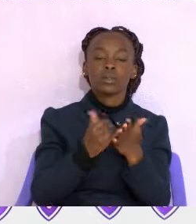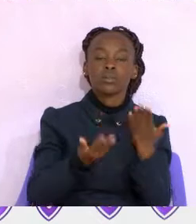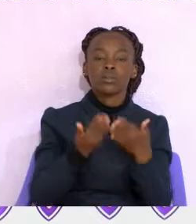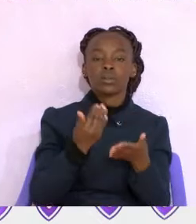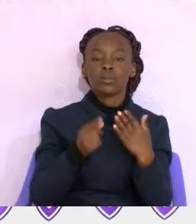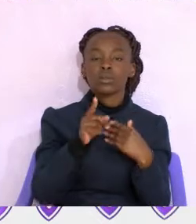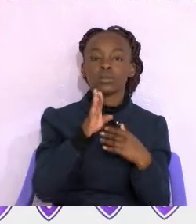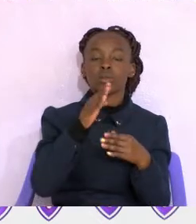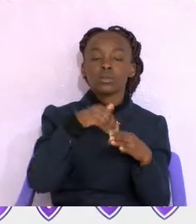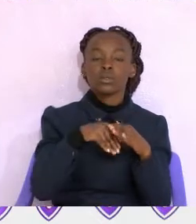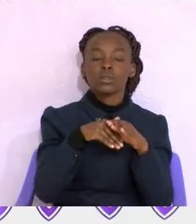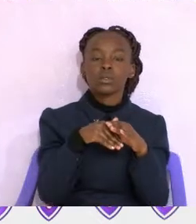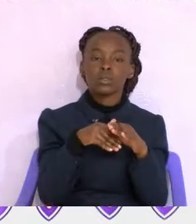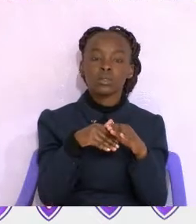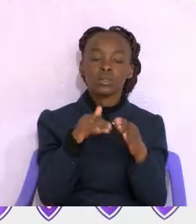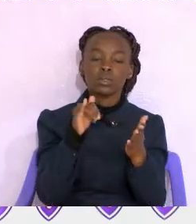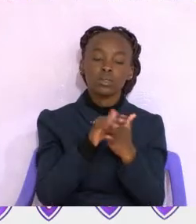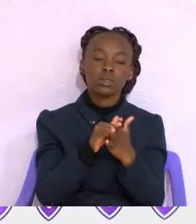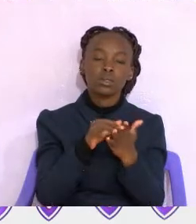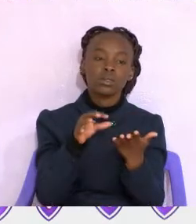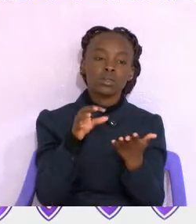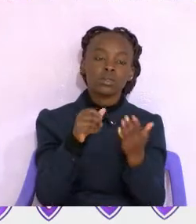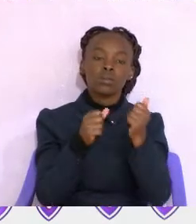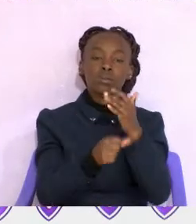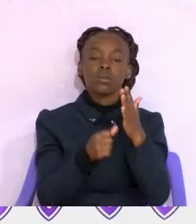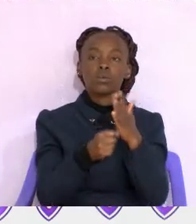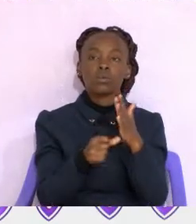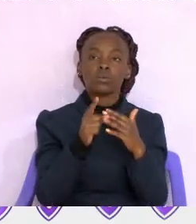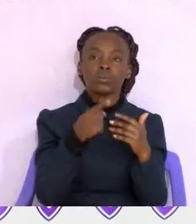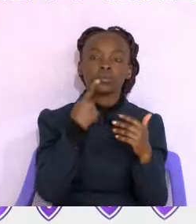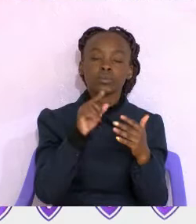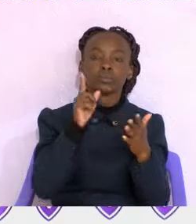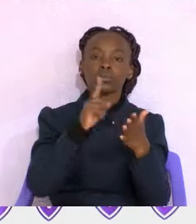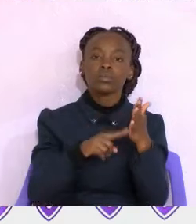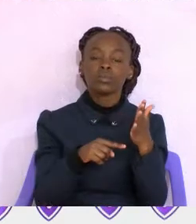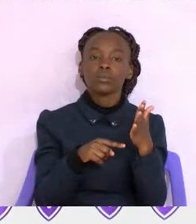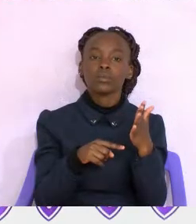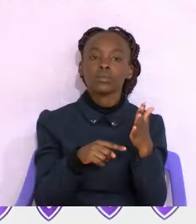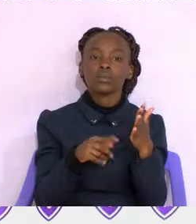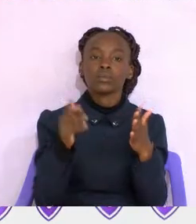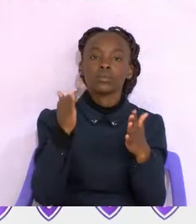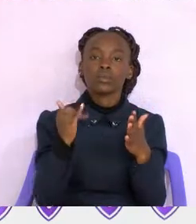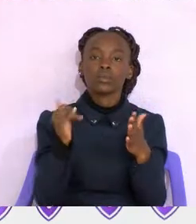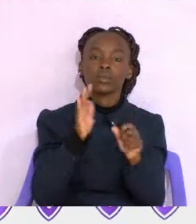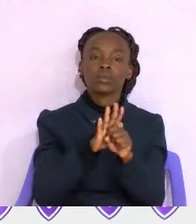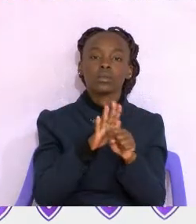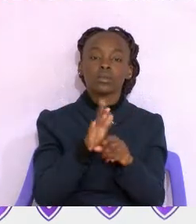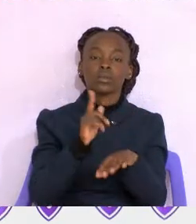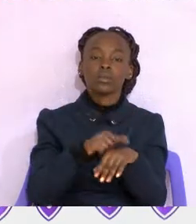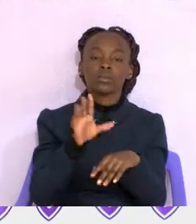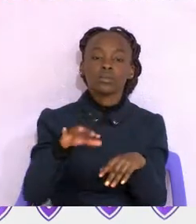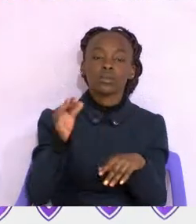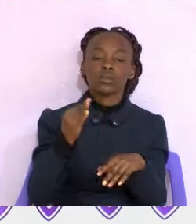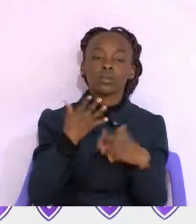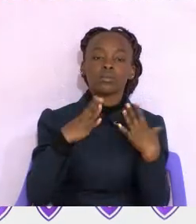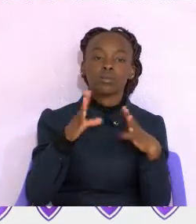ya hiyo shida ama hiyo dhoruba, wewe unakiri nini? Praise God. Maana mara nyingi sana hapo ndipo unapata watu